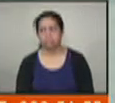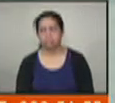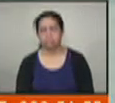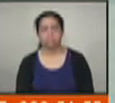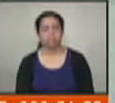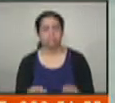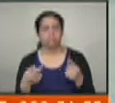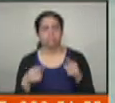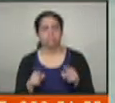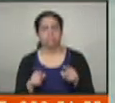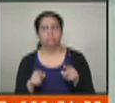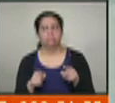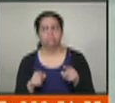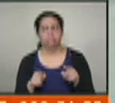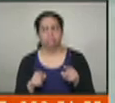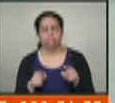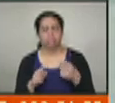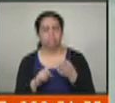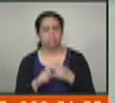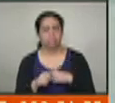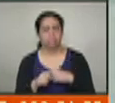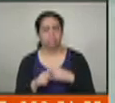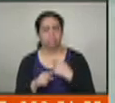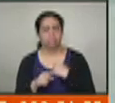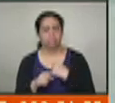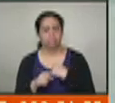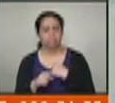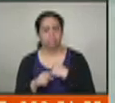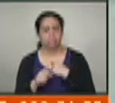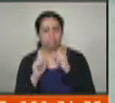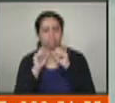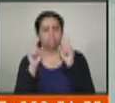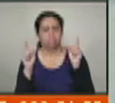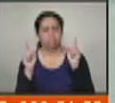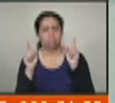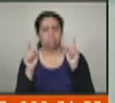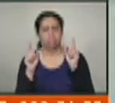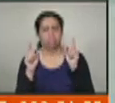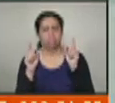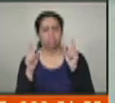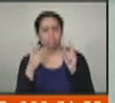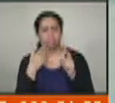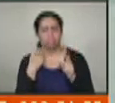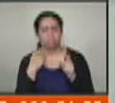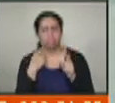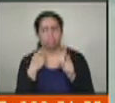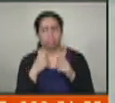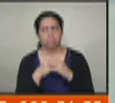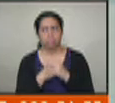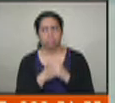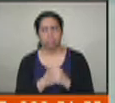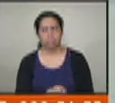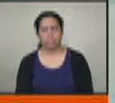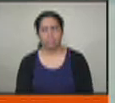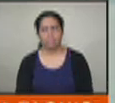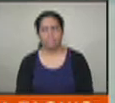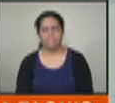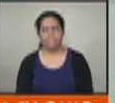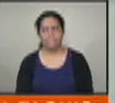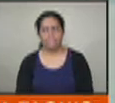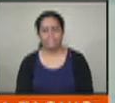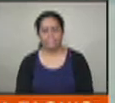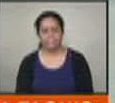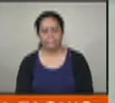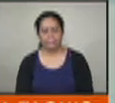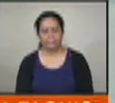pangyayari. Regarding po doon sa, ako po biglang gising dahil na, alawang ko po na tawag